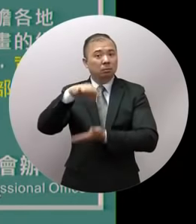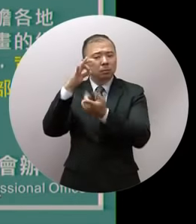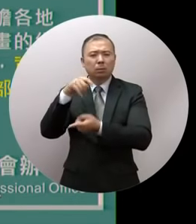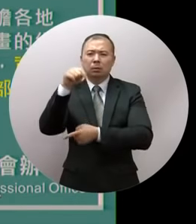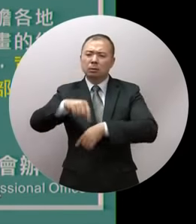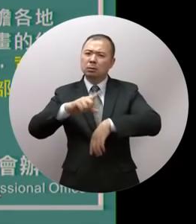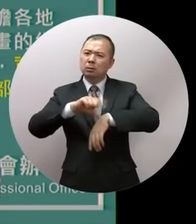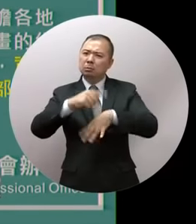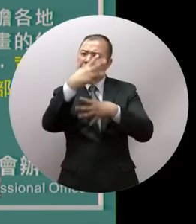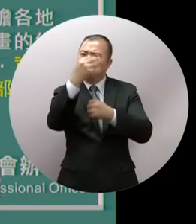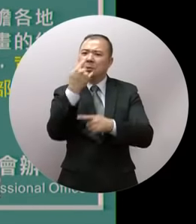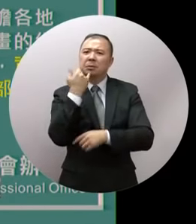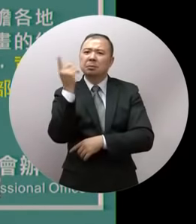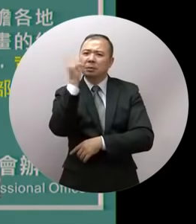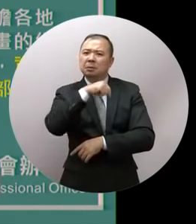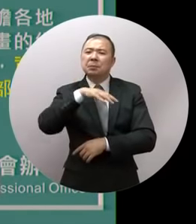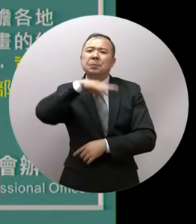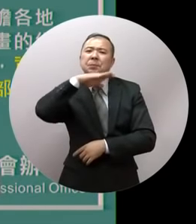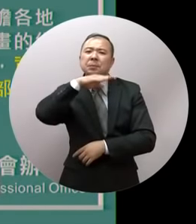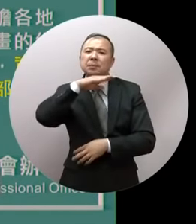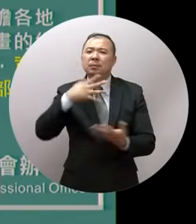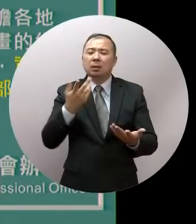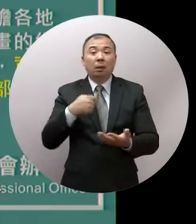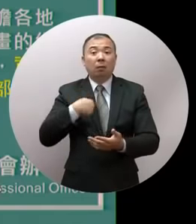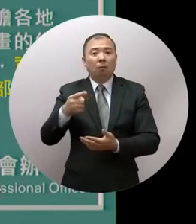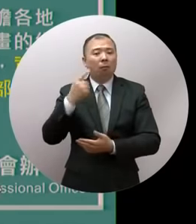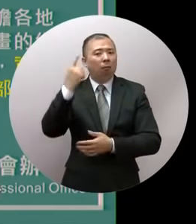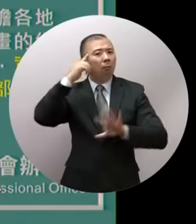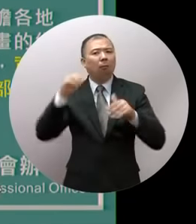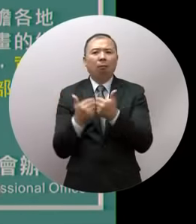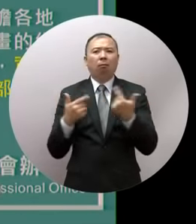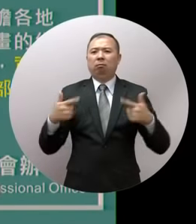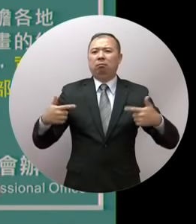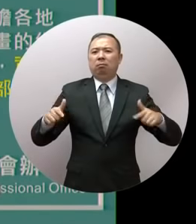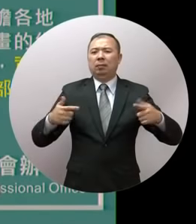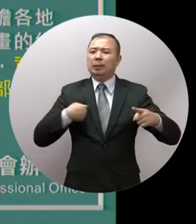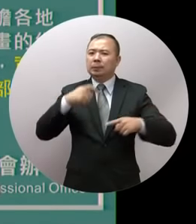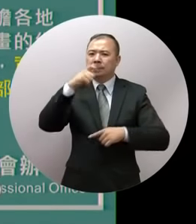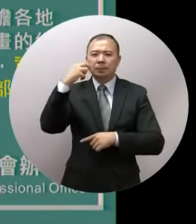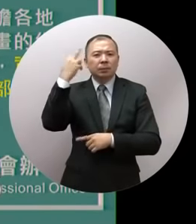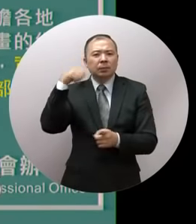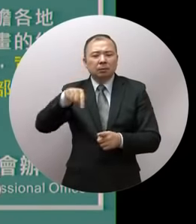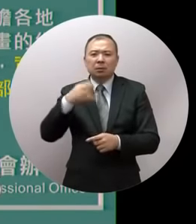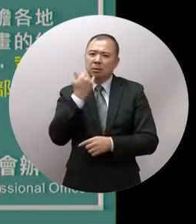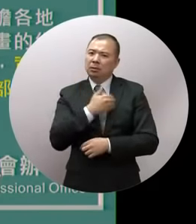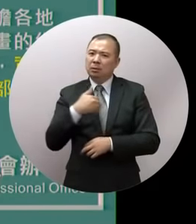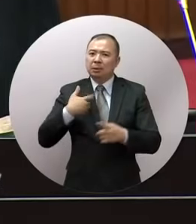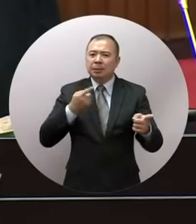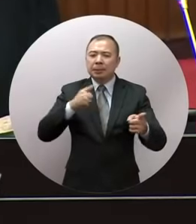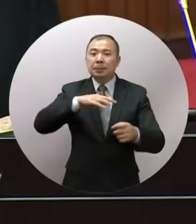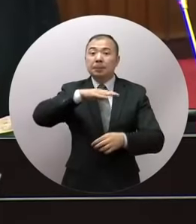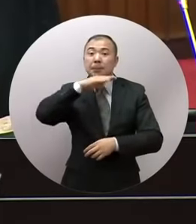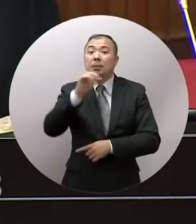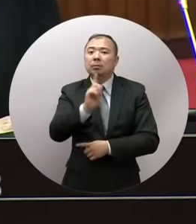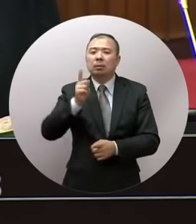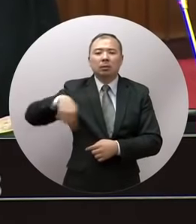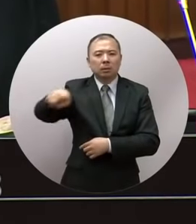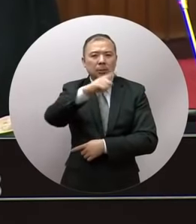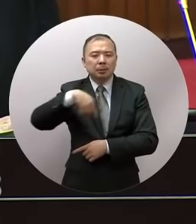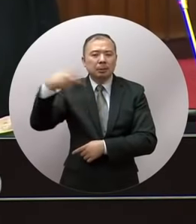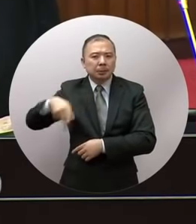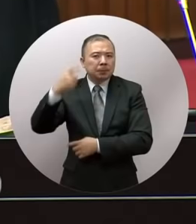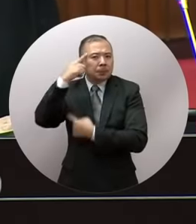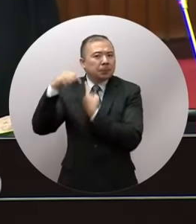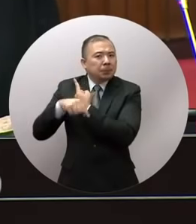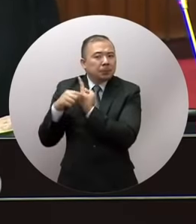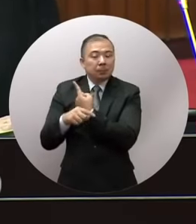是不是是先缓一缓？好，我没有不赞成，但是我是觉得说，可能要重新先缓一缓来思考一下，因为第一，现